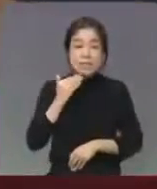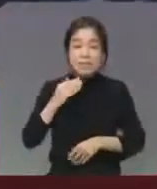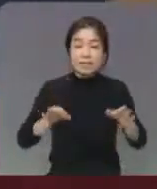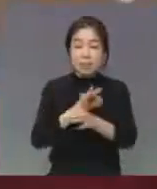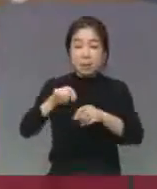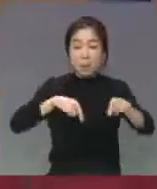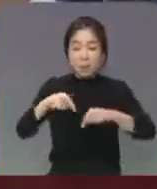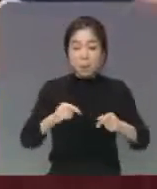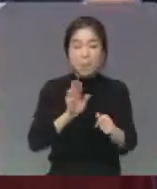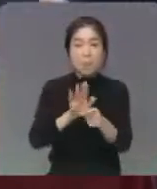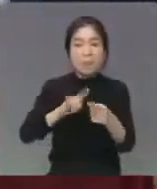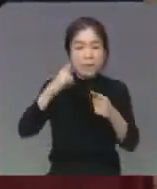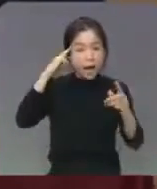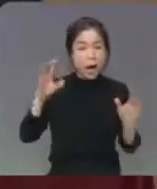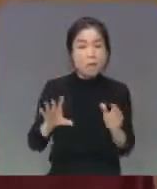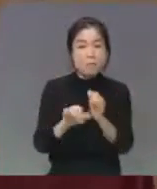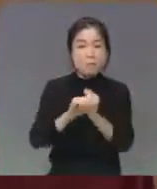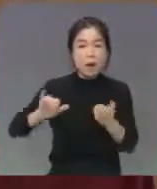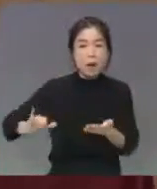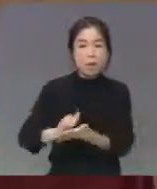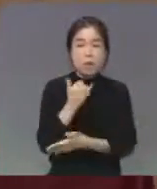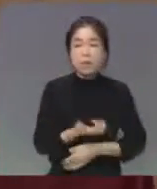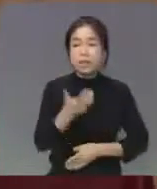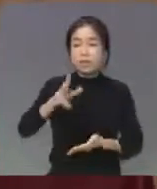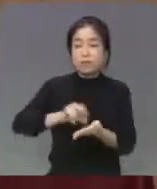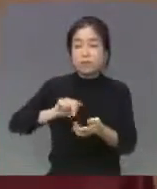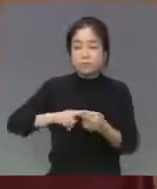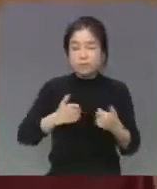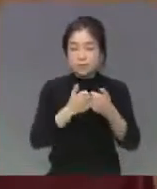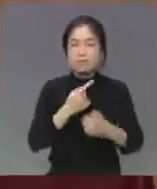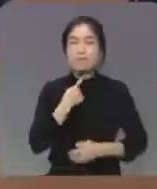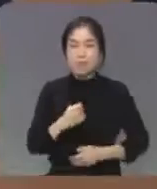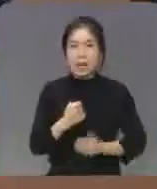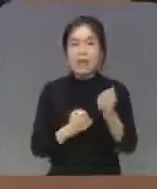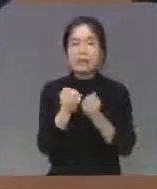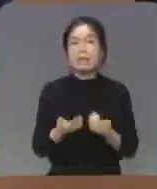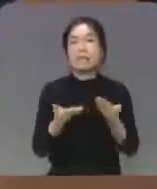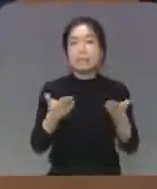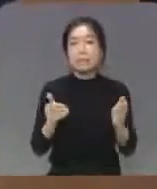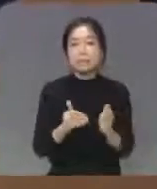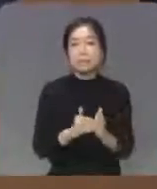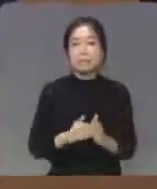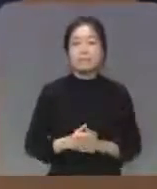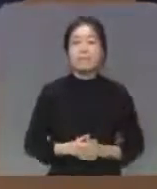대한 의견이 모아졌고 공항 이전 문제에 대한 논의도 있었다 고 설명했습니다